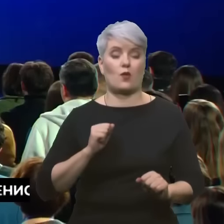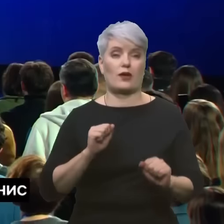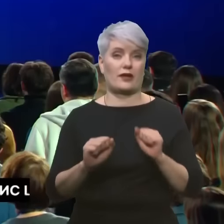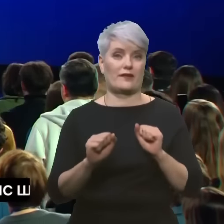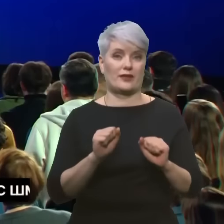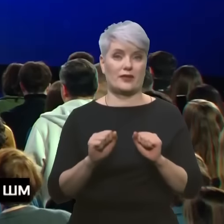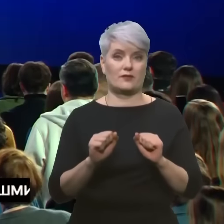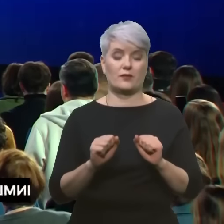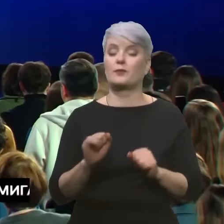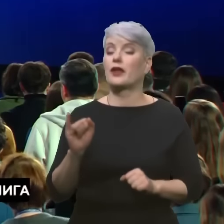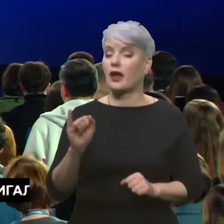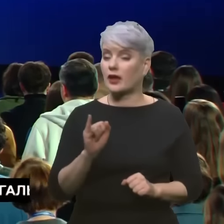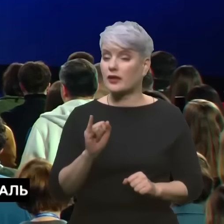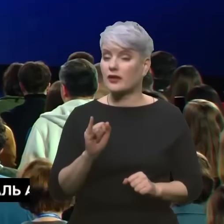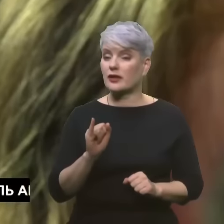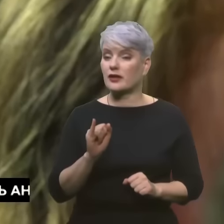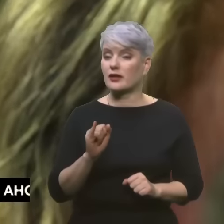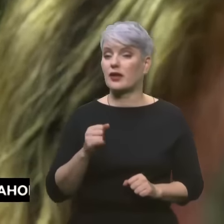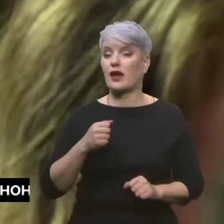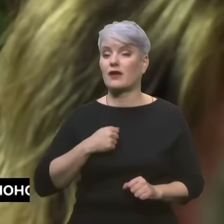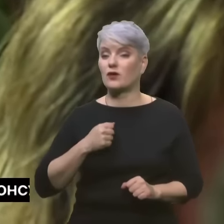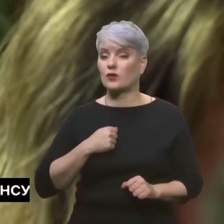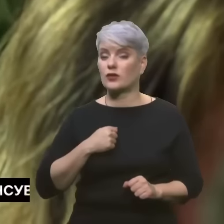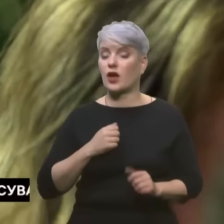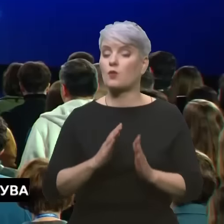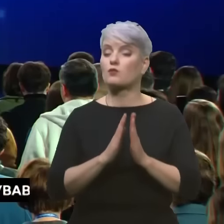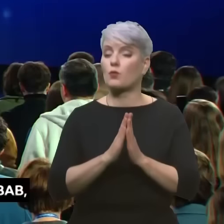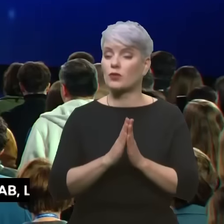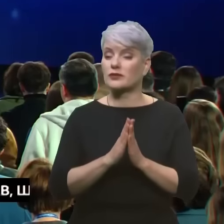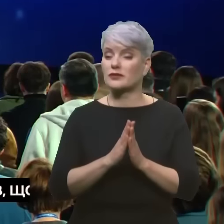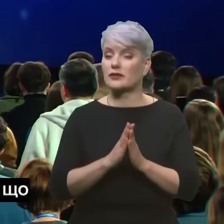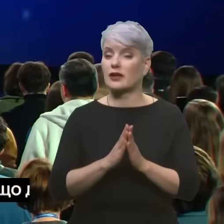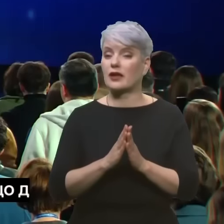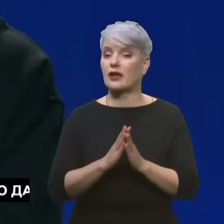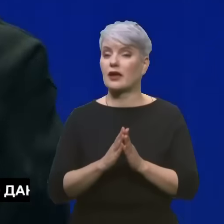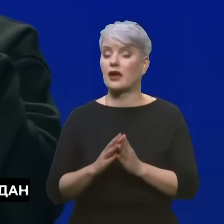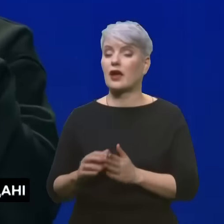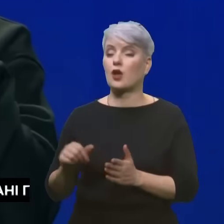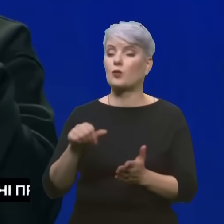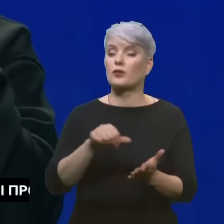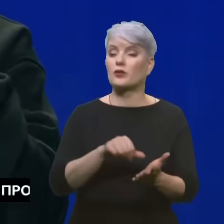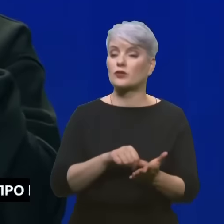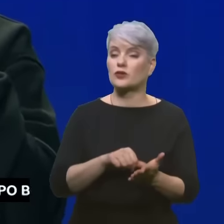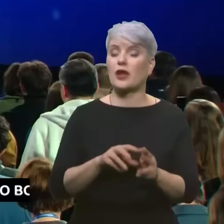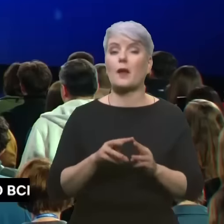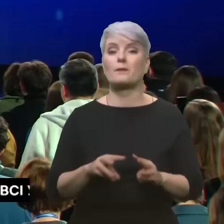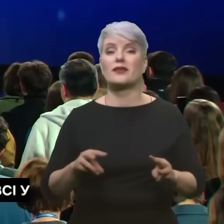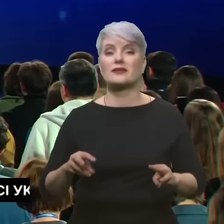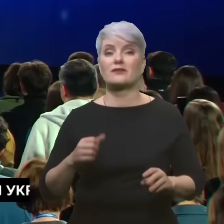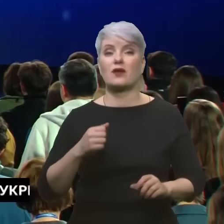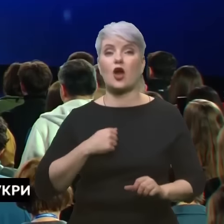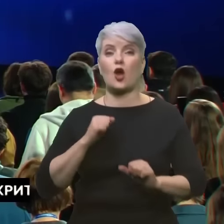підключили, вони попросили підключити щодо Міністерства оборони, є фахівці, а